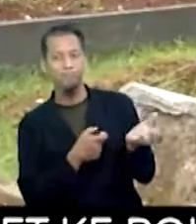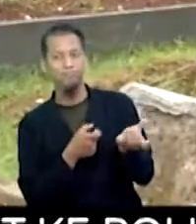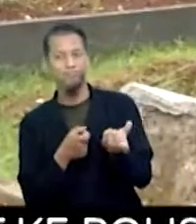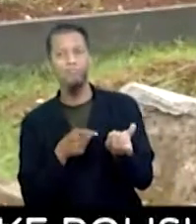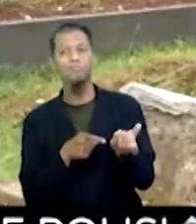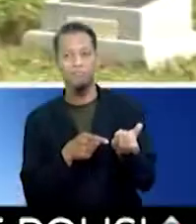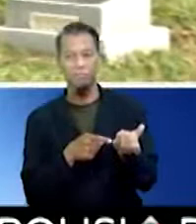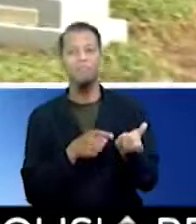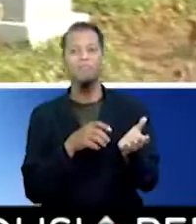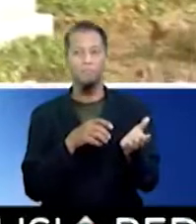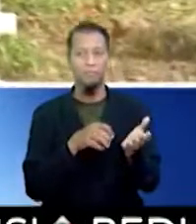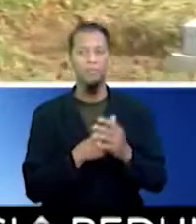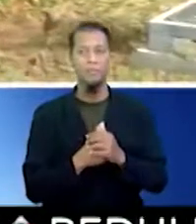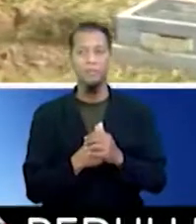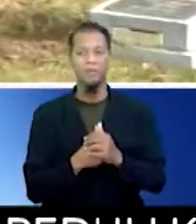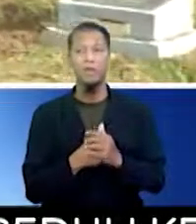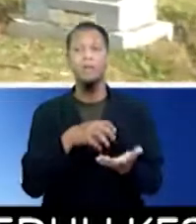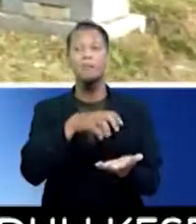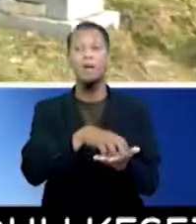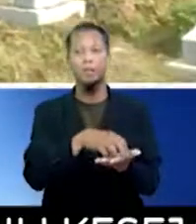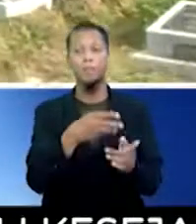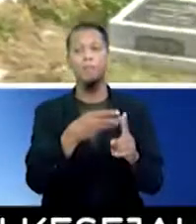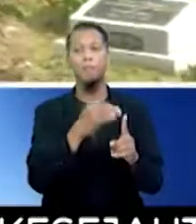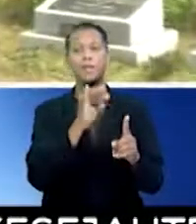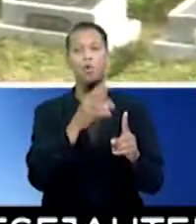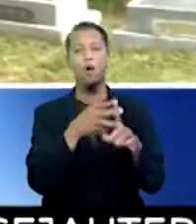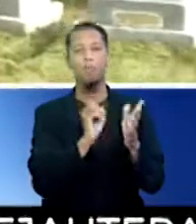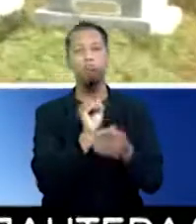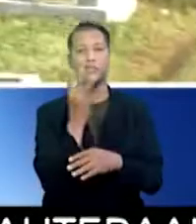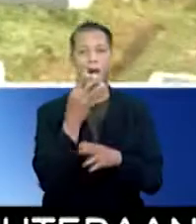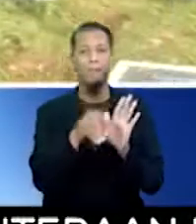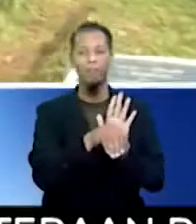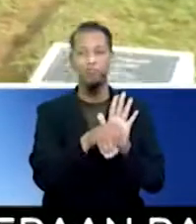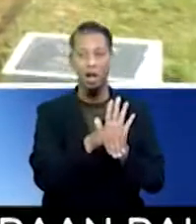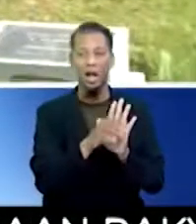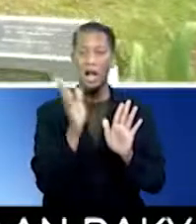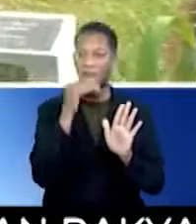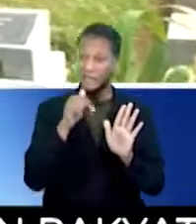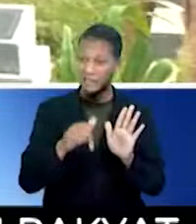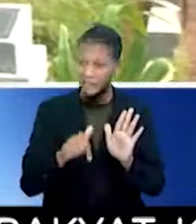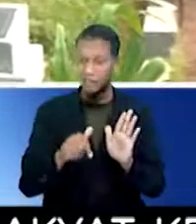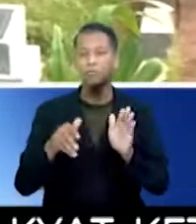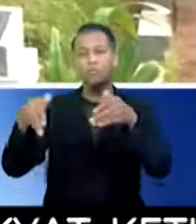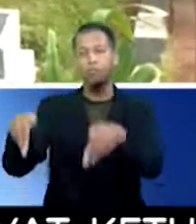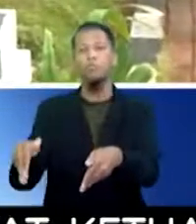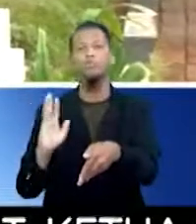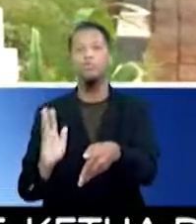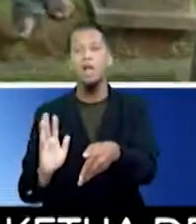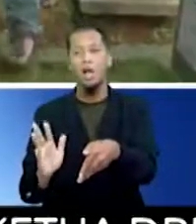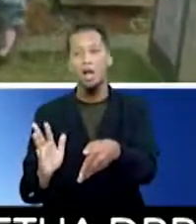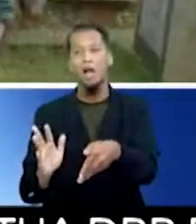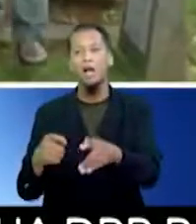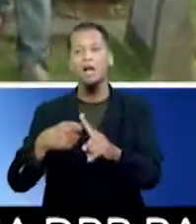KKB di distrik beoga Kabupaten Puncak Papua ini tadi sudah dimakamkan di TPU KW di kawasan Johar Baru Jakarta